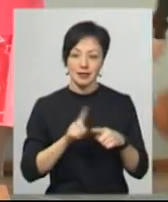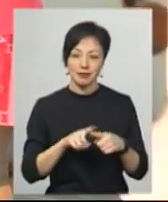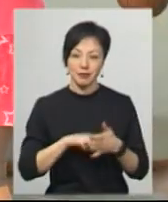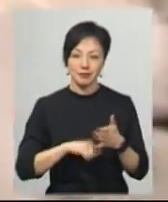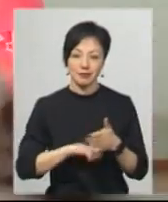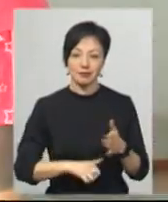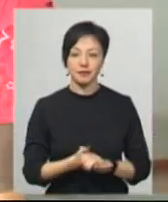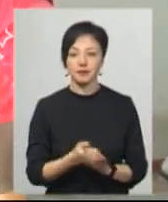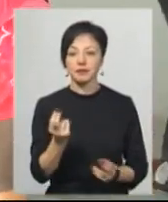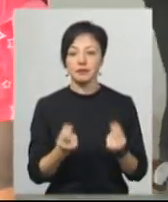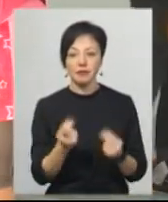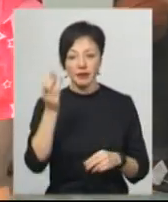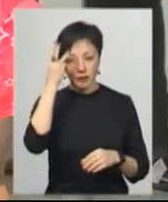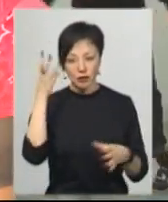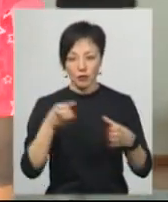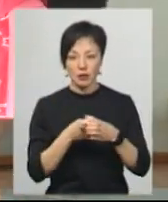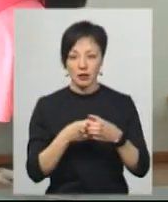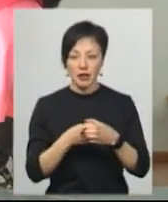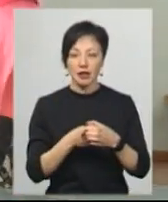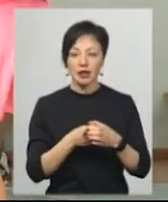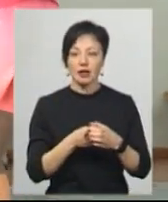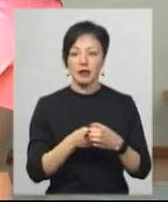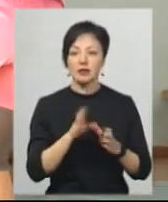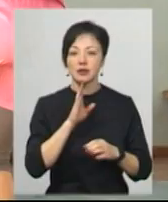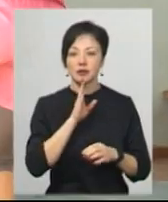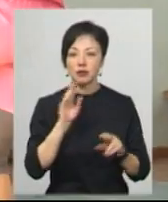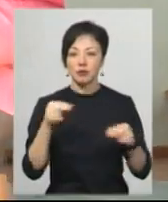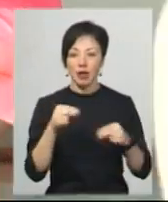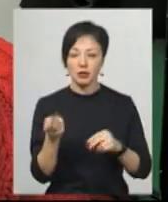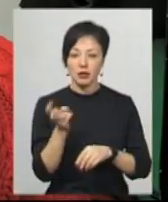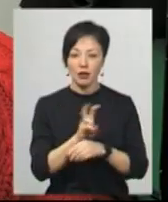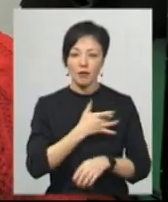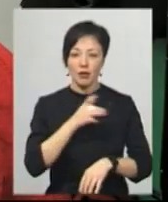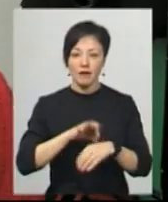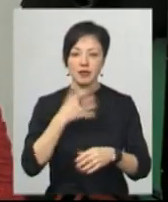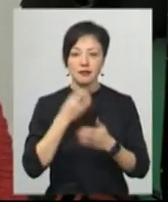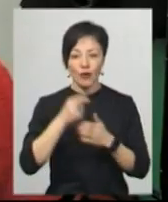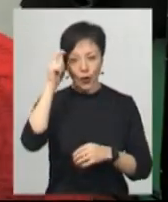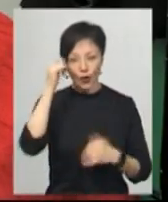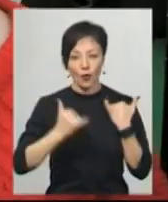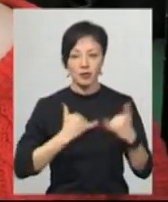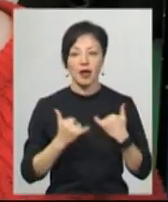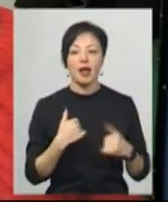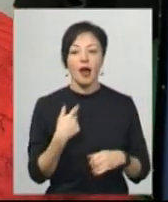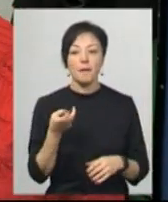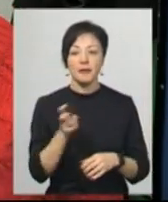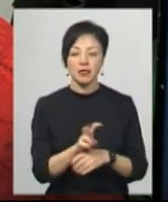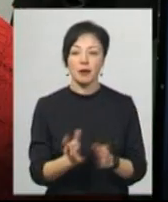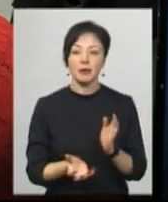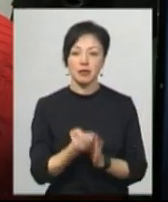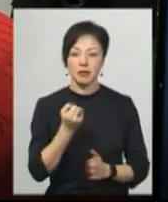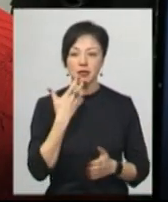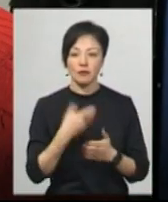це. Грає за жіночу БК «Хмельницька політехніка» Ліза Водовоста на чемпіонат прийшла вболівати за свого хлопця.